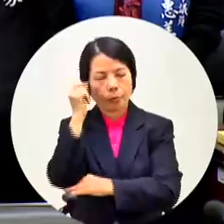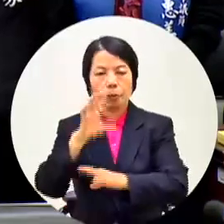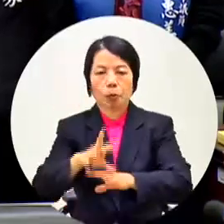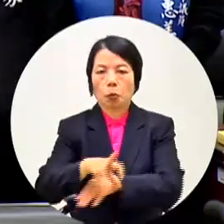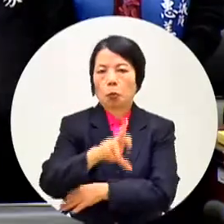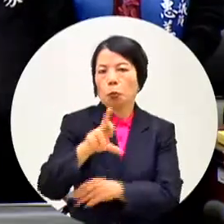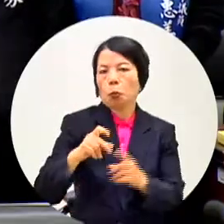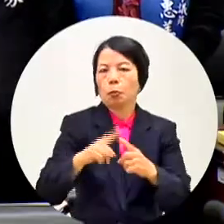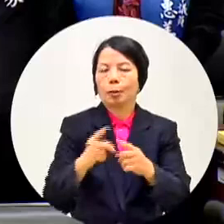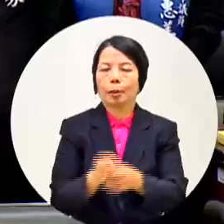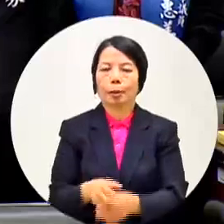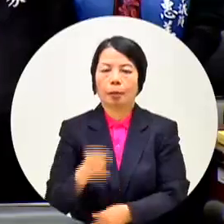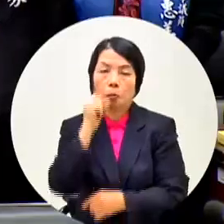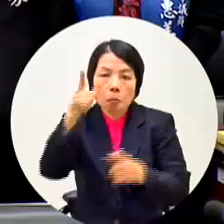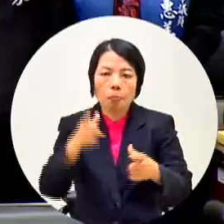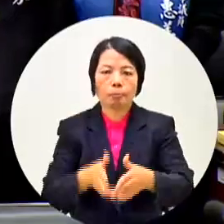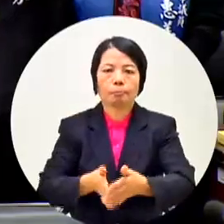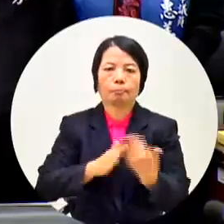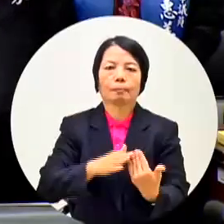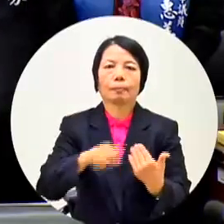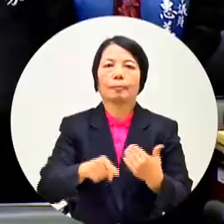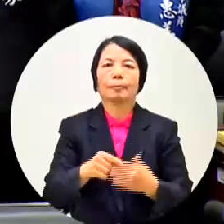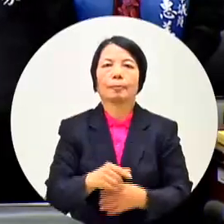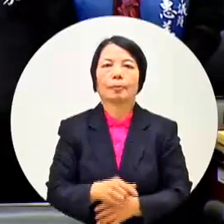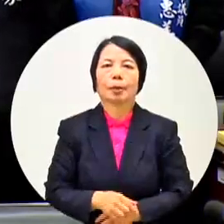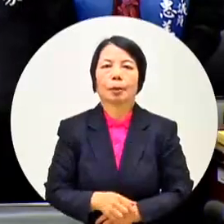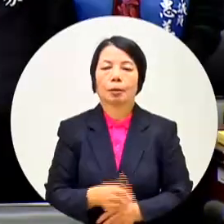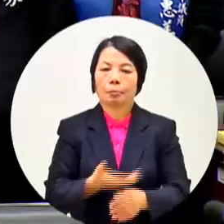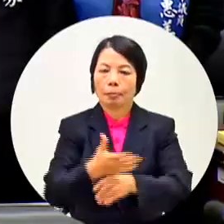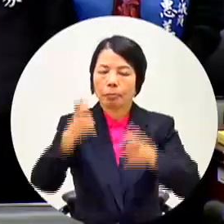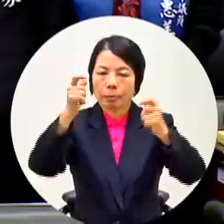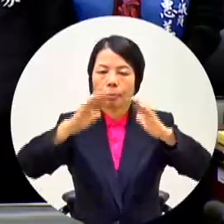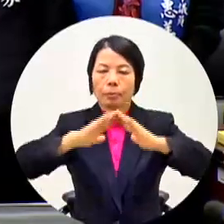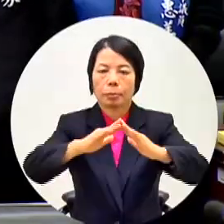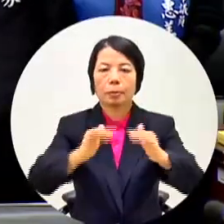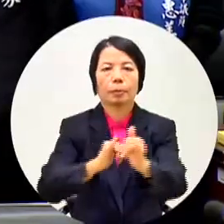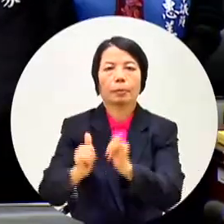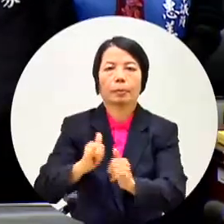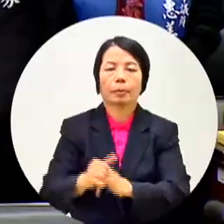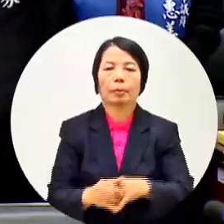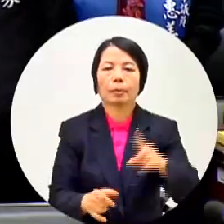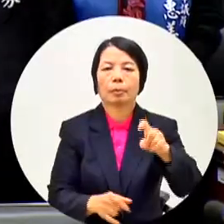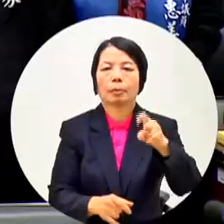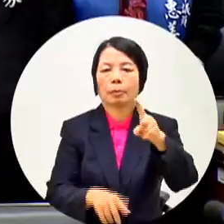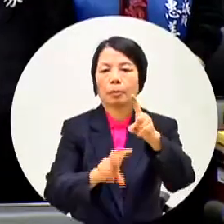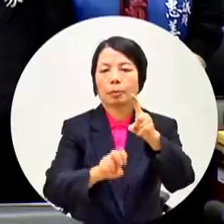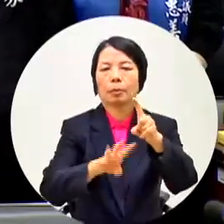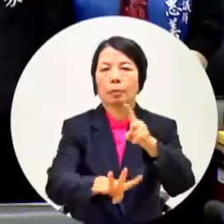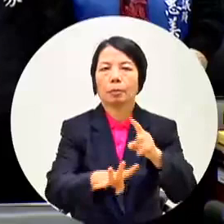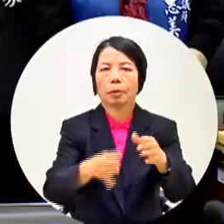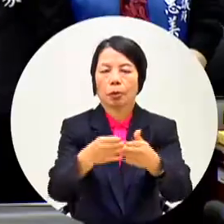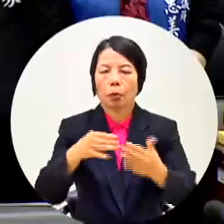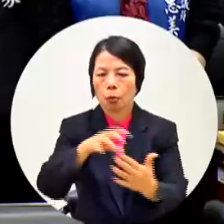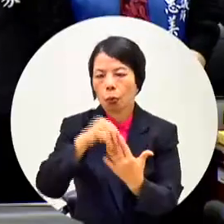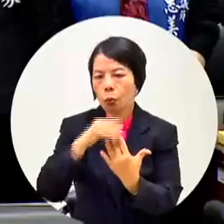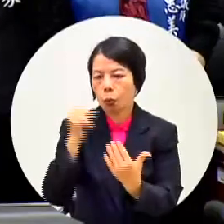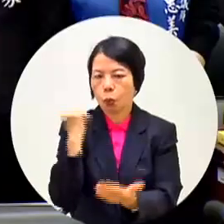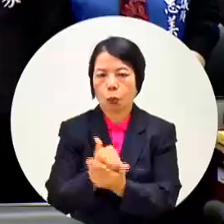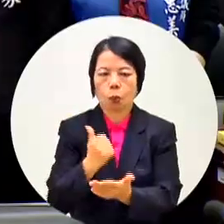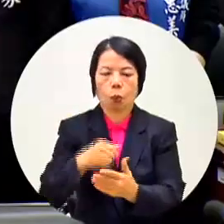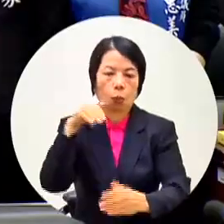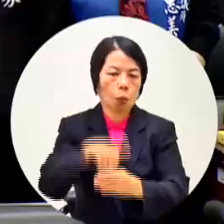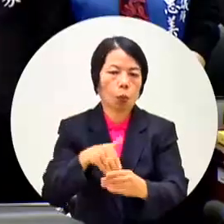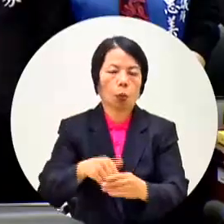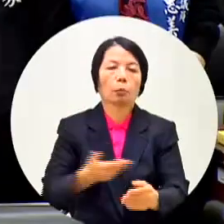前提之下，我们高雄市市民在11月24号所选出来的市长是授权给市长，让市